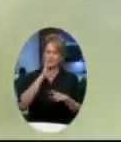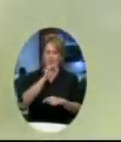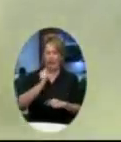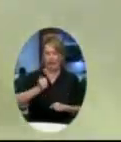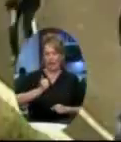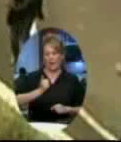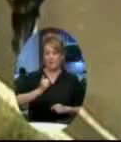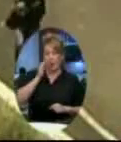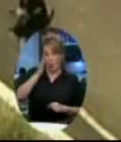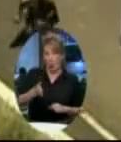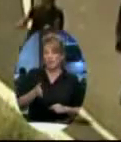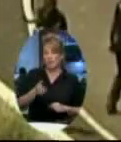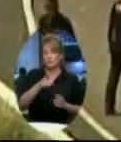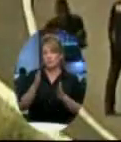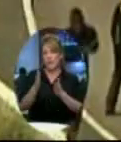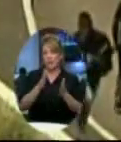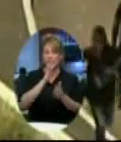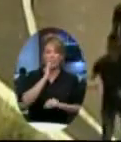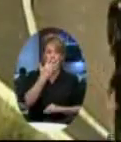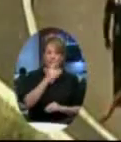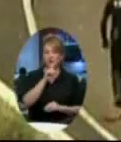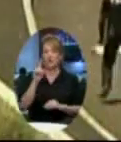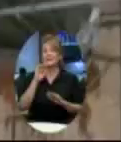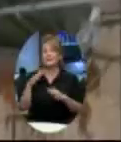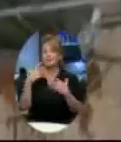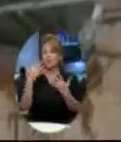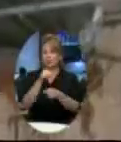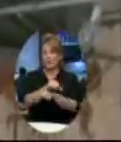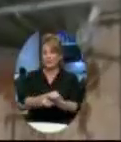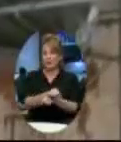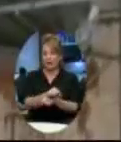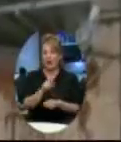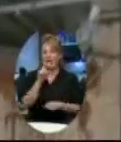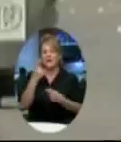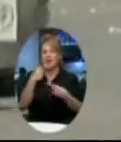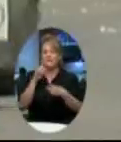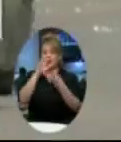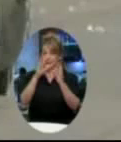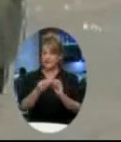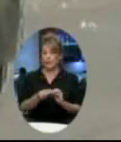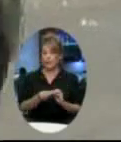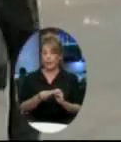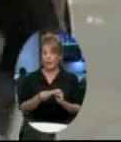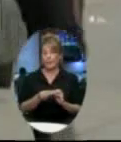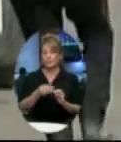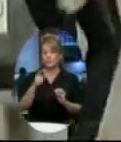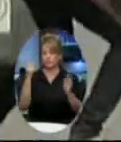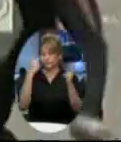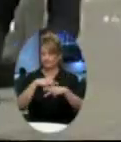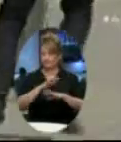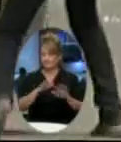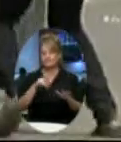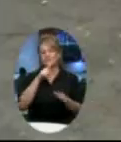מפרי החוק ינוע בין 5-10 שנות מאסר. עם זאת, לפי הסיכום שהושג בטרם הצבעת השרים, החוק